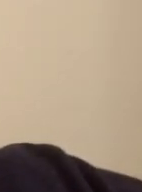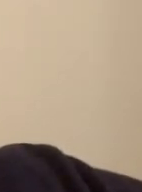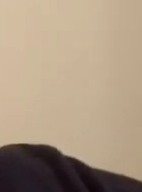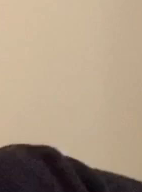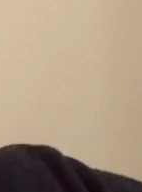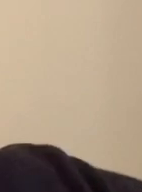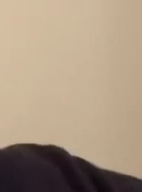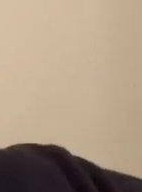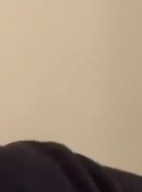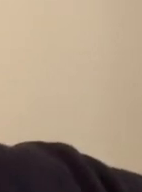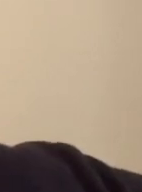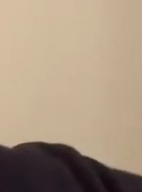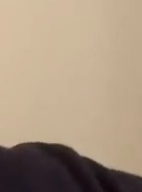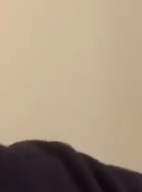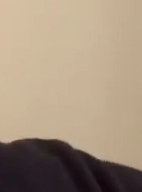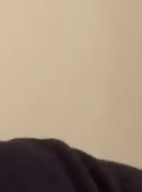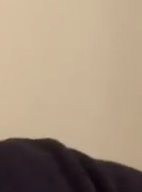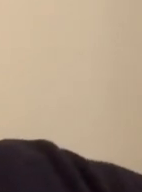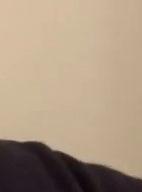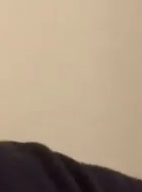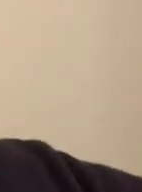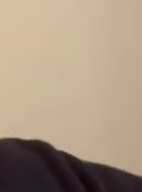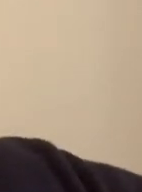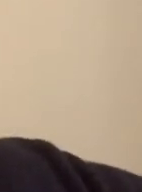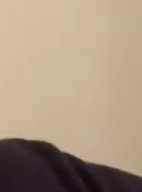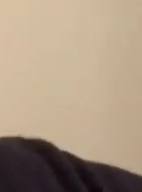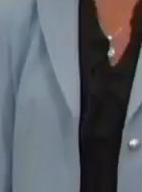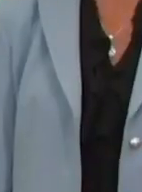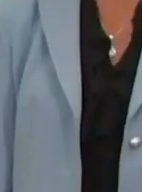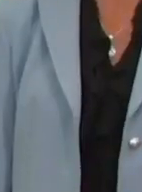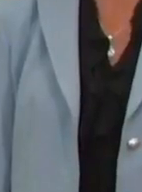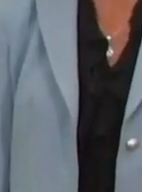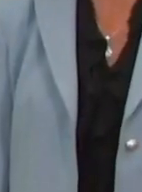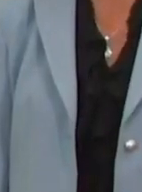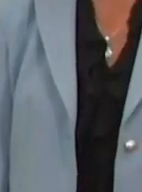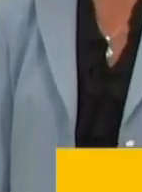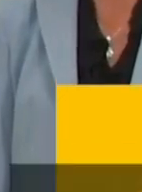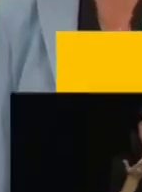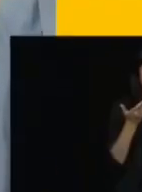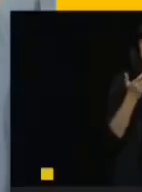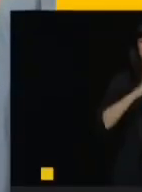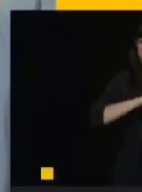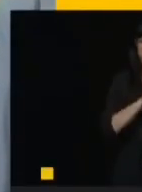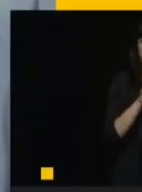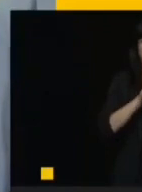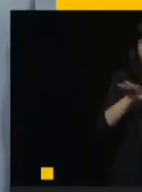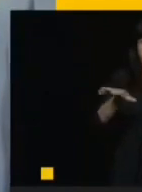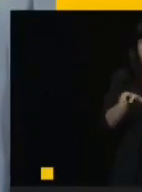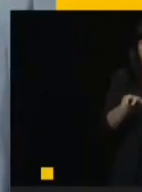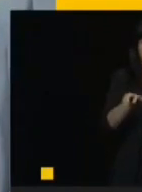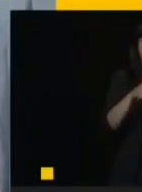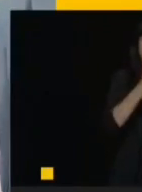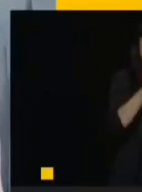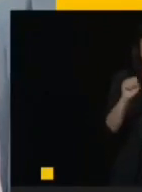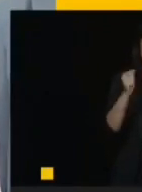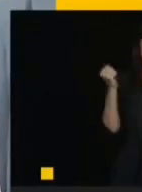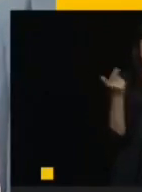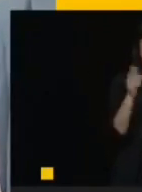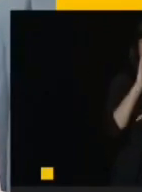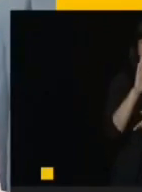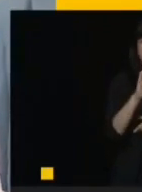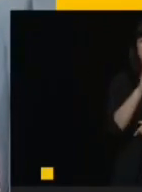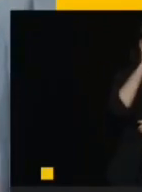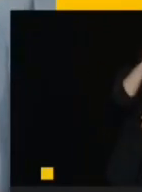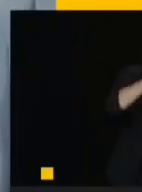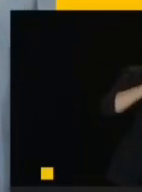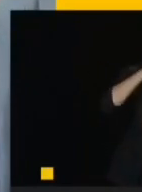kung paano ito mag-work. Okay, panoorin natin. And others, safe. And to all the women and men working